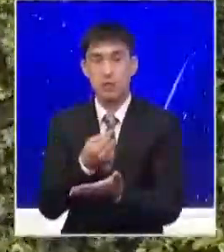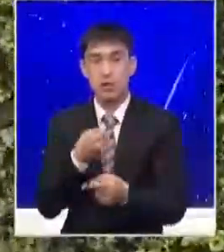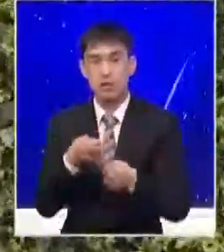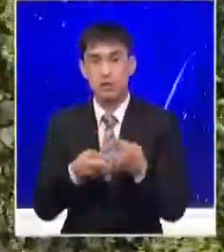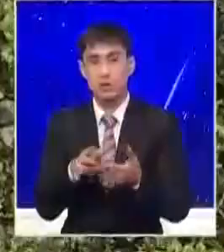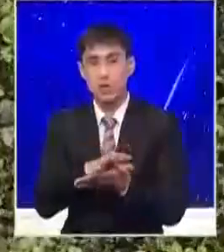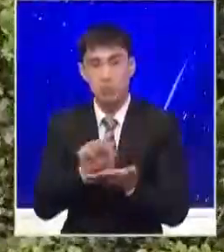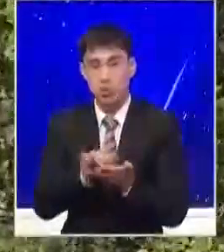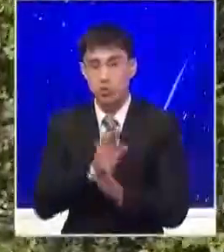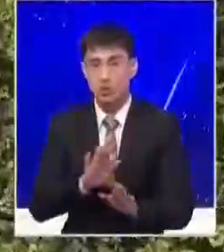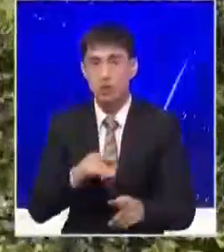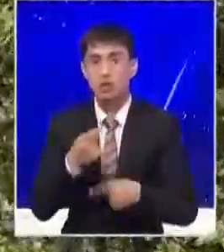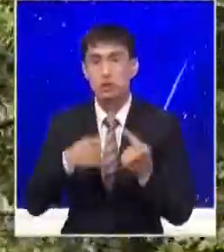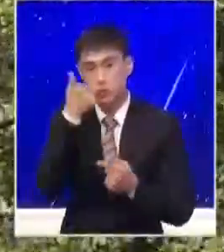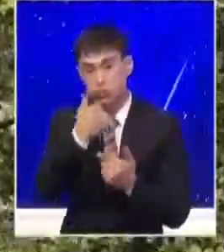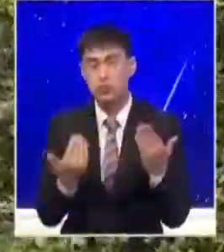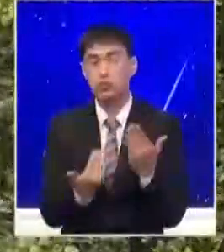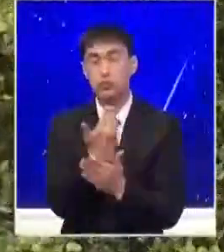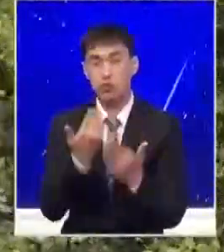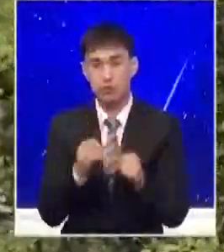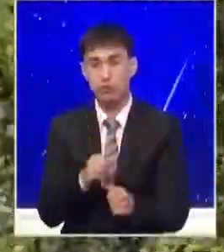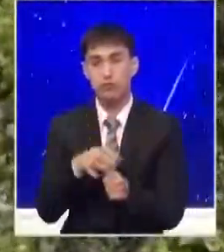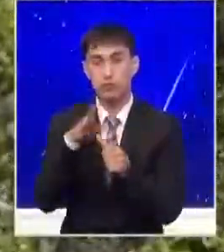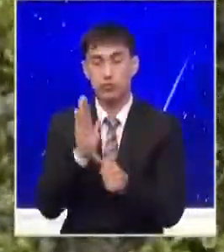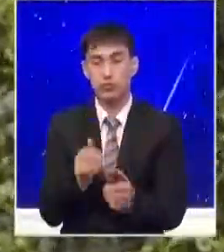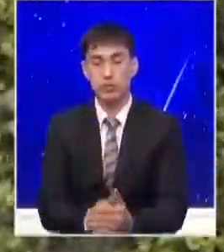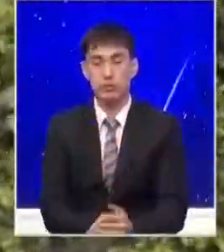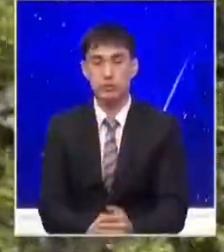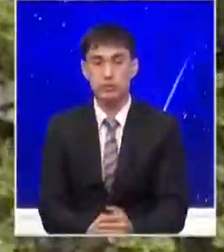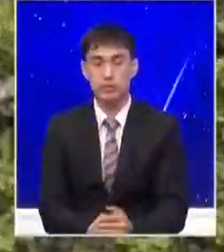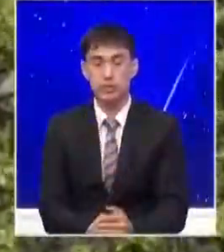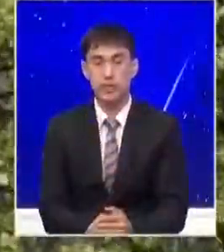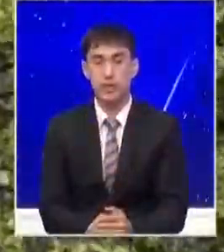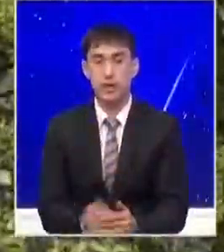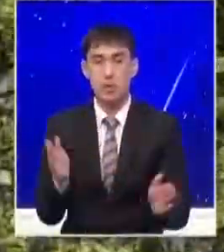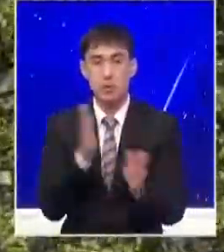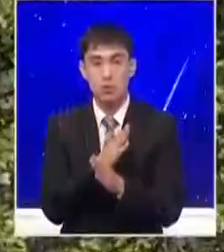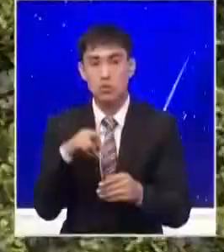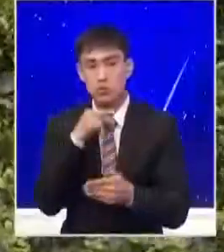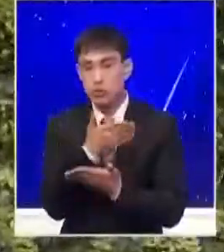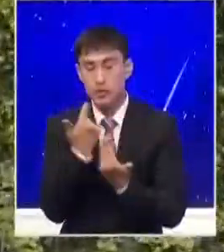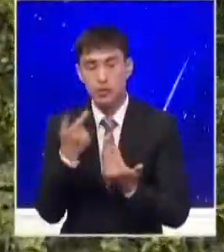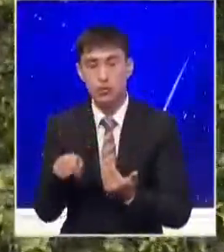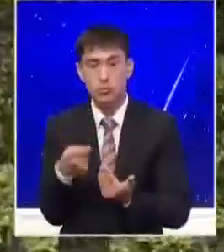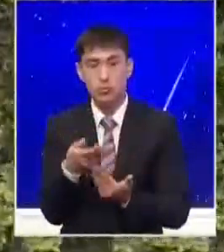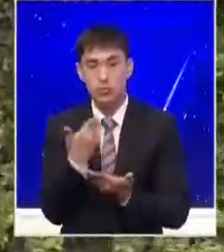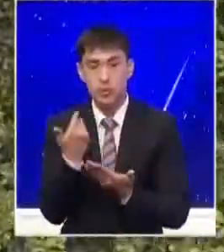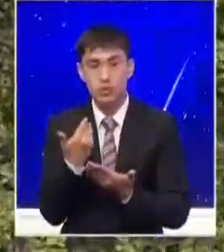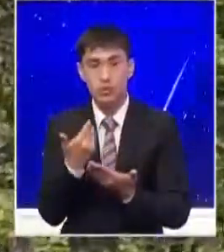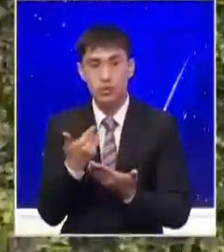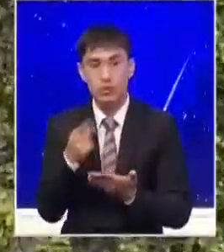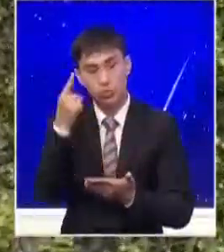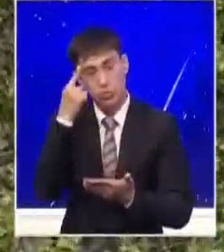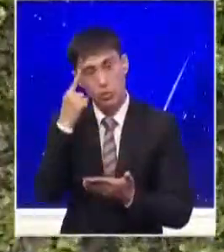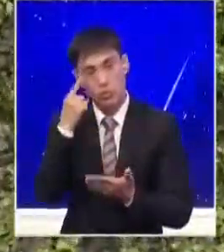этого не портится. На следующий год он все равно гриб опять полезет оттуда. То есть здесь ущерба природе нету, и поэтому, я думаю, это глупо